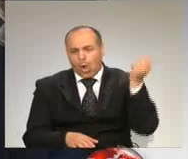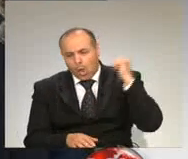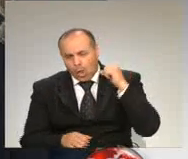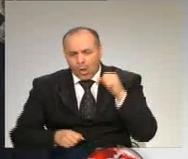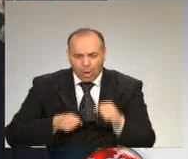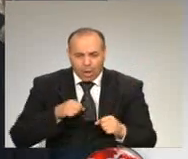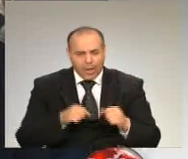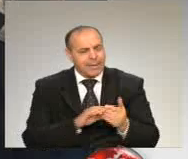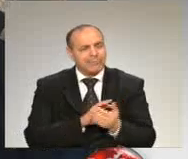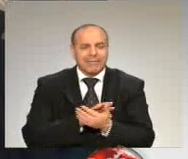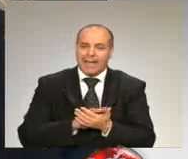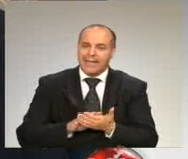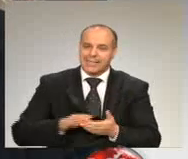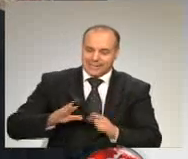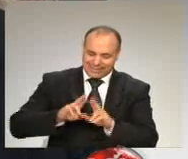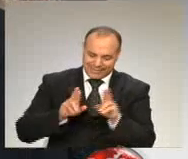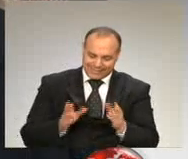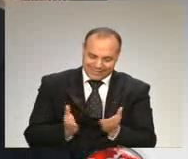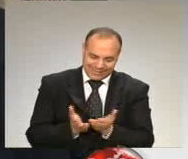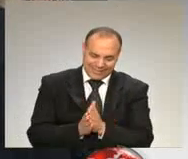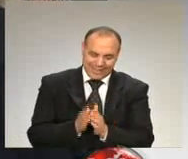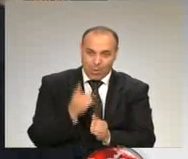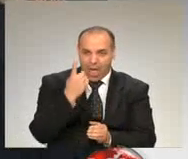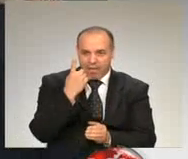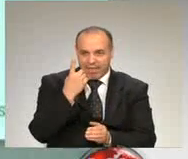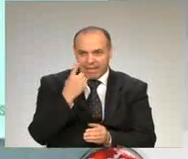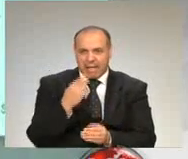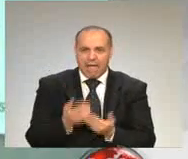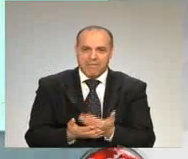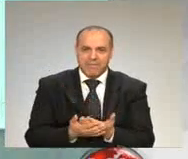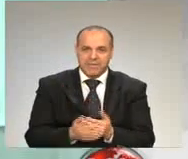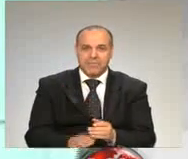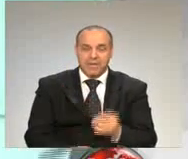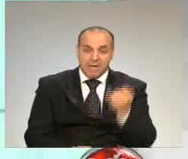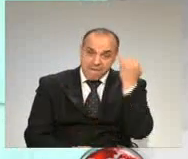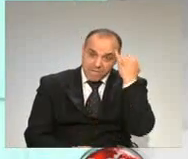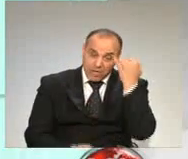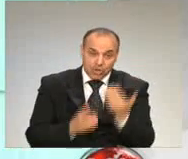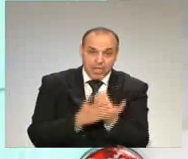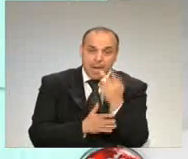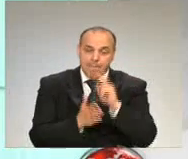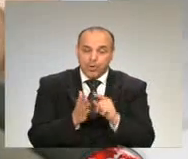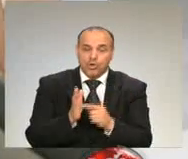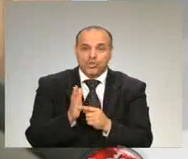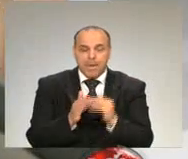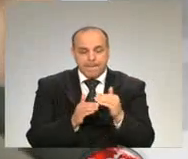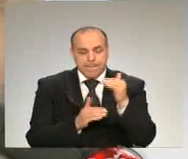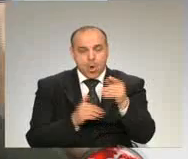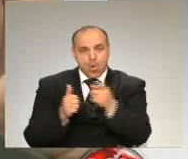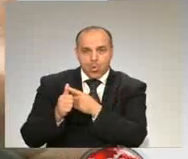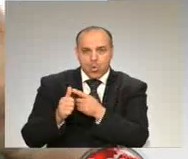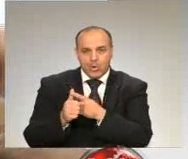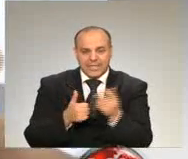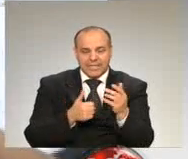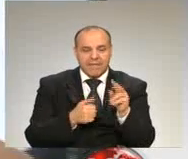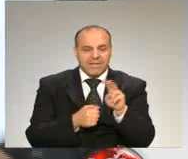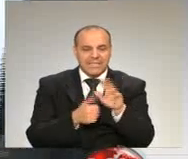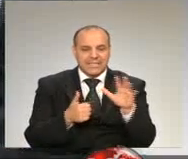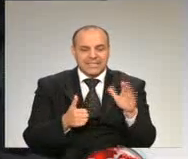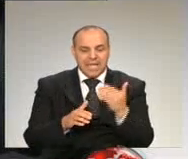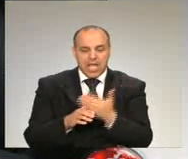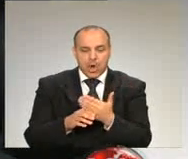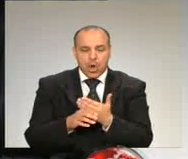ظهرهم الكرتابة بالكتبات، يهزوا التابلات بتاعهم. المشروع الذي سيشمل في مرحلة أولى نحو 26